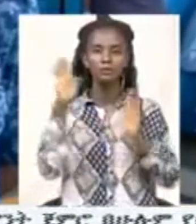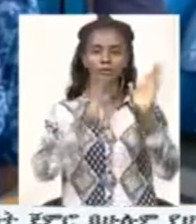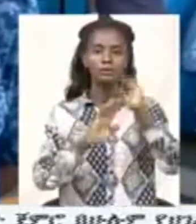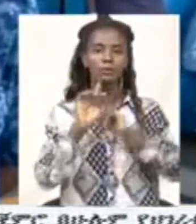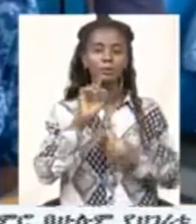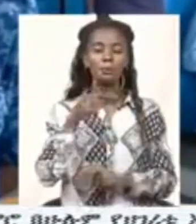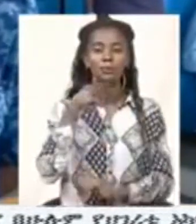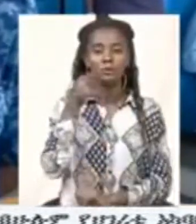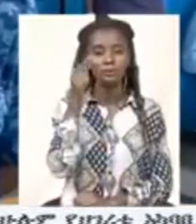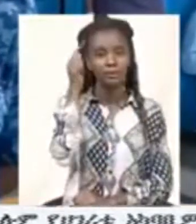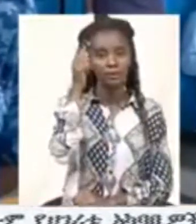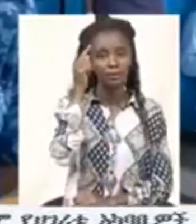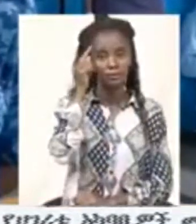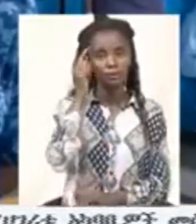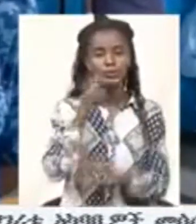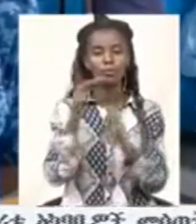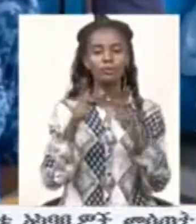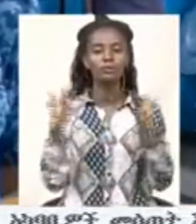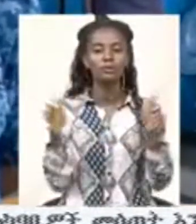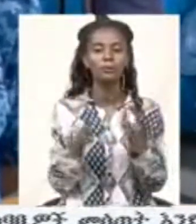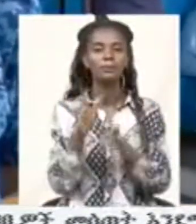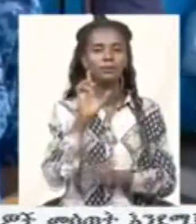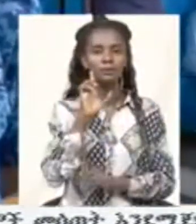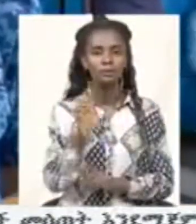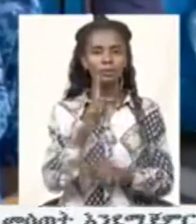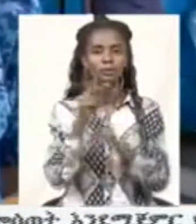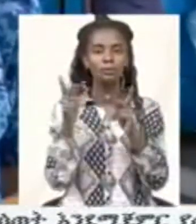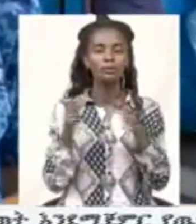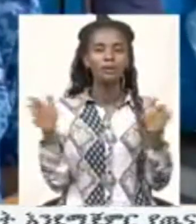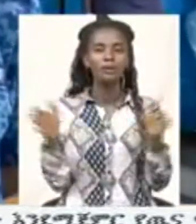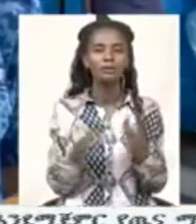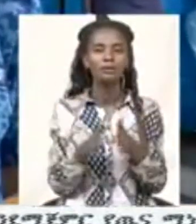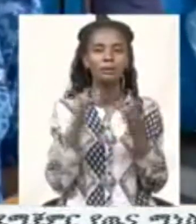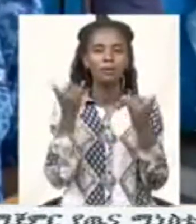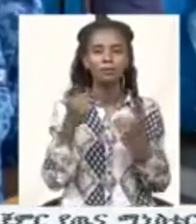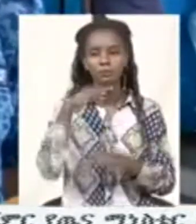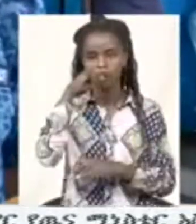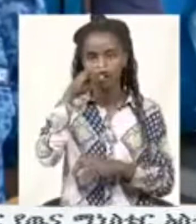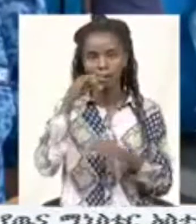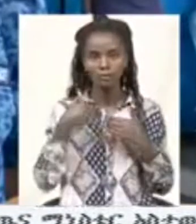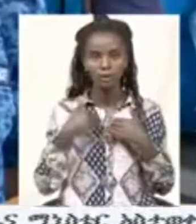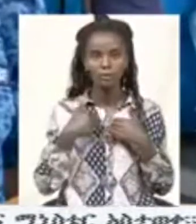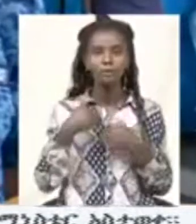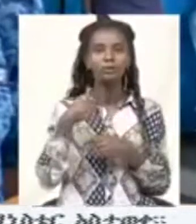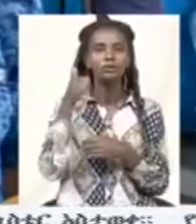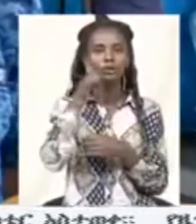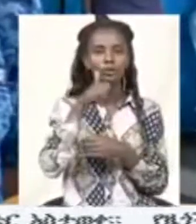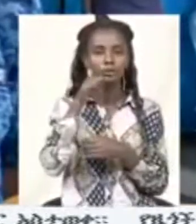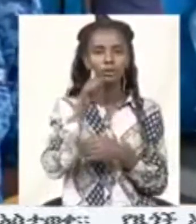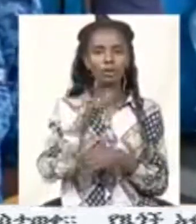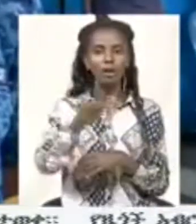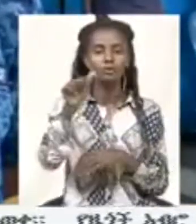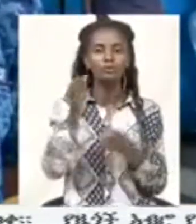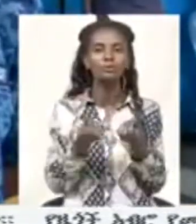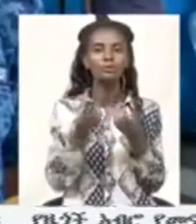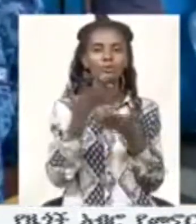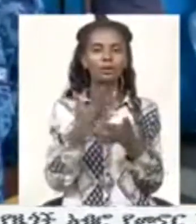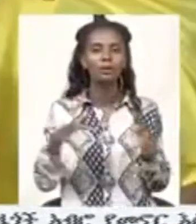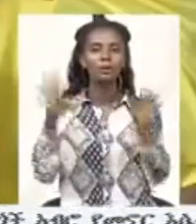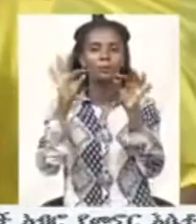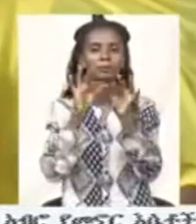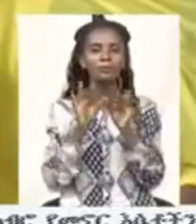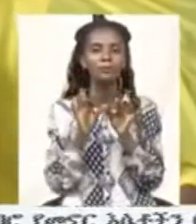ብለን የምናስበው የቦታ ጥበት ነው። የቦታ ጥበት አሁን ህጻናት አሉ፣ ሴቶች በራሳቸው ብዙ ነገር ያስፈልጋቸዋል። አሁን